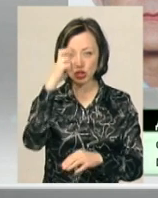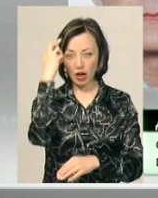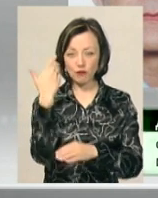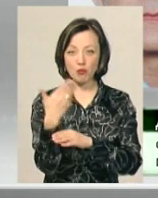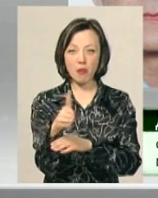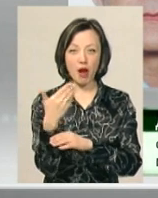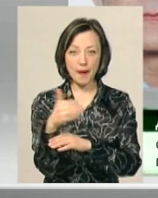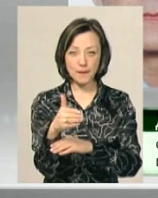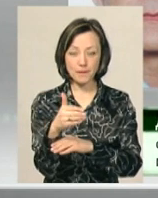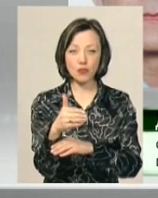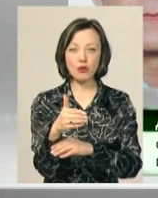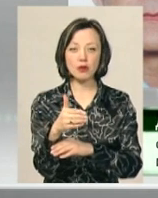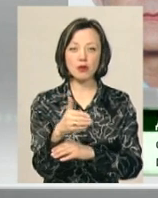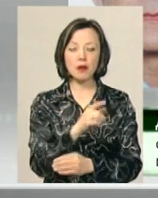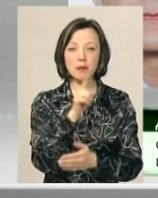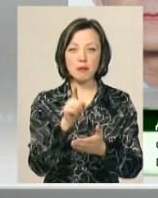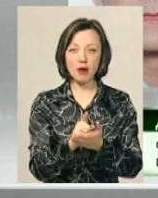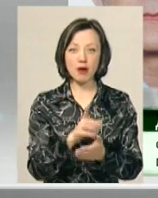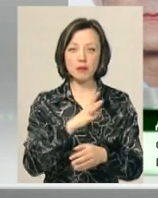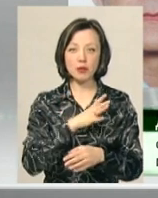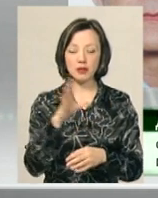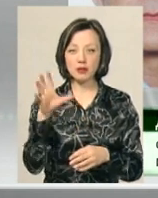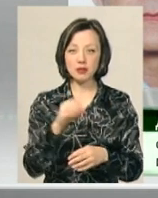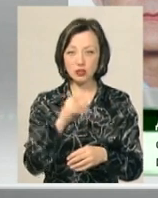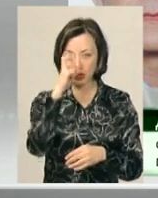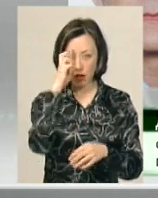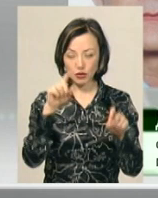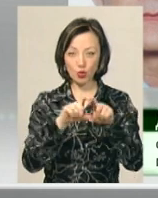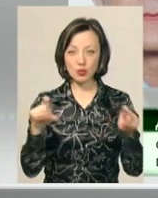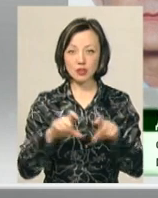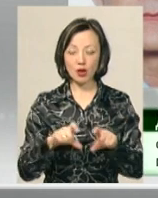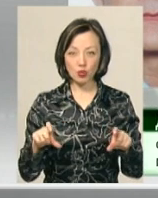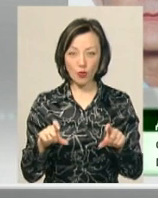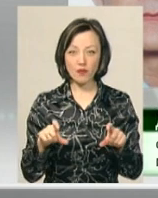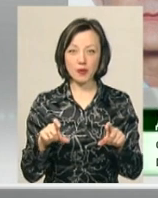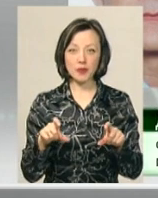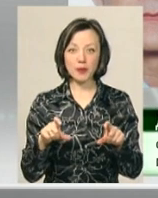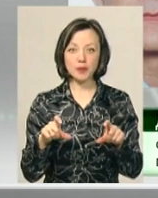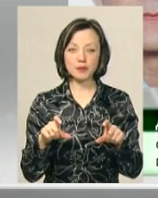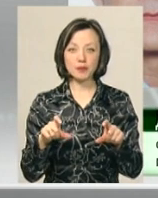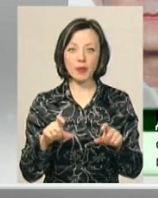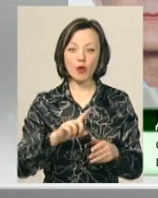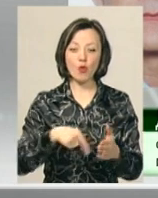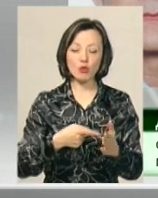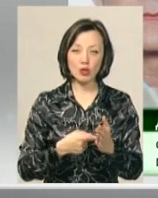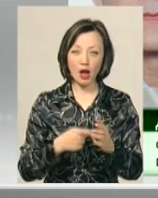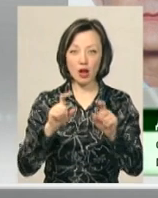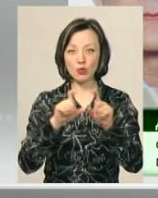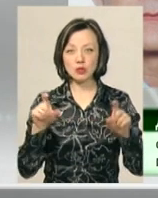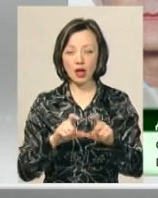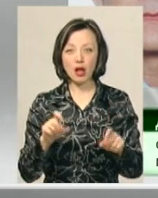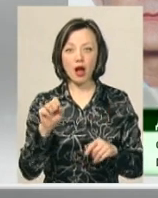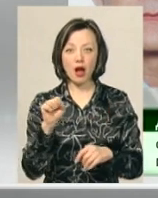державному прапору, про те, що він має майоріти на всіх будівлях державних установ, на комунальних установах,